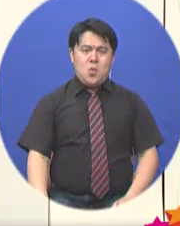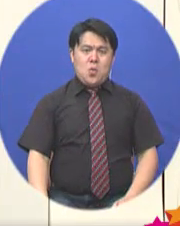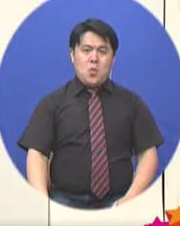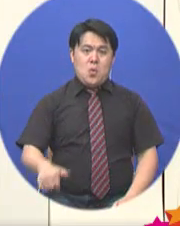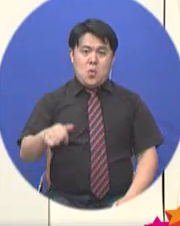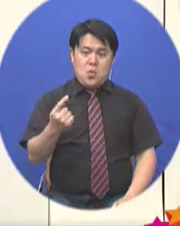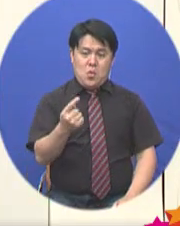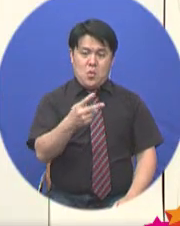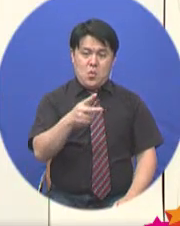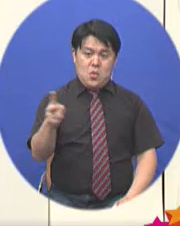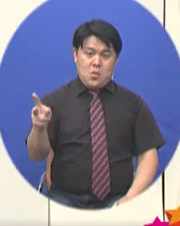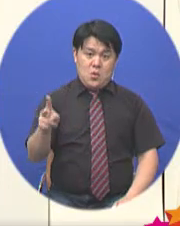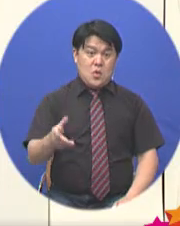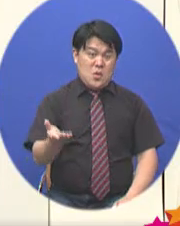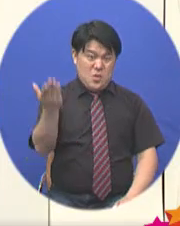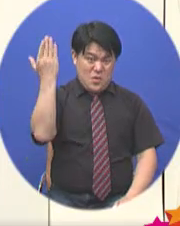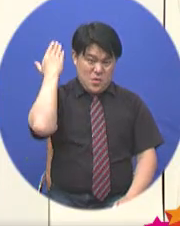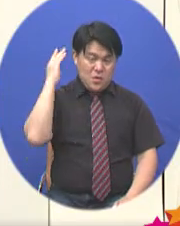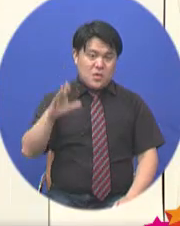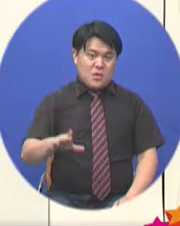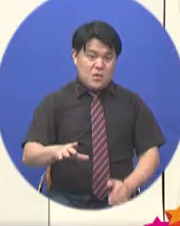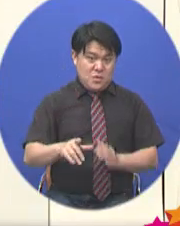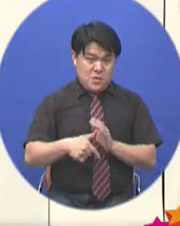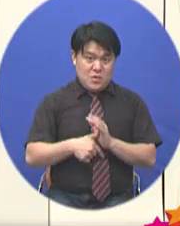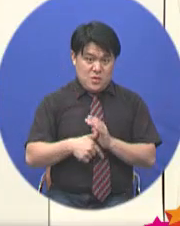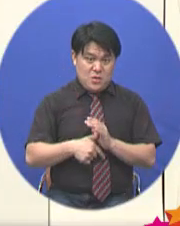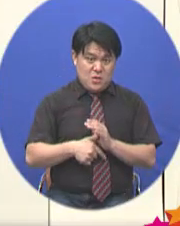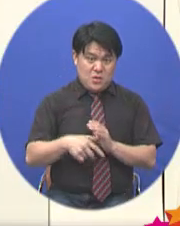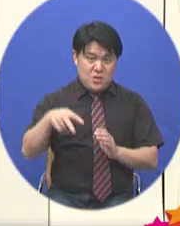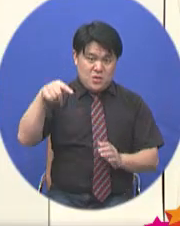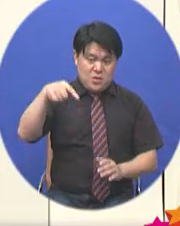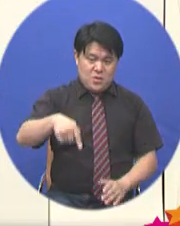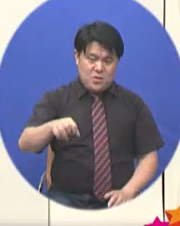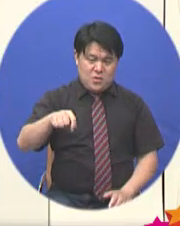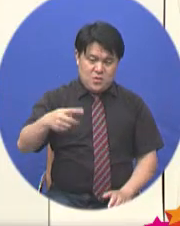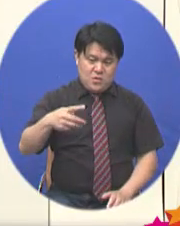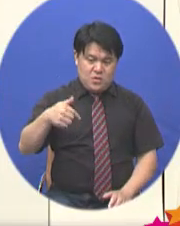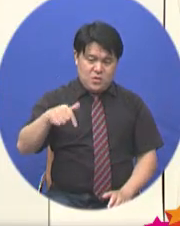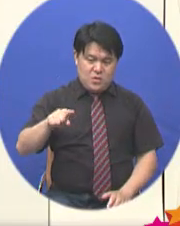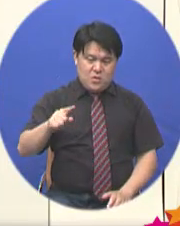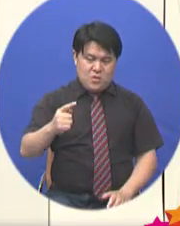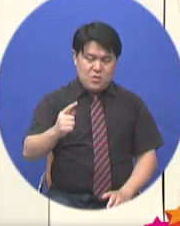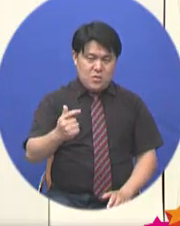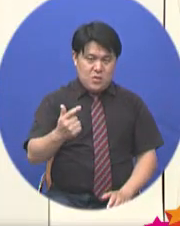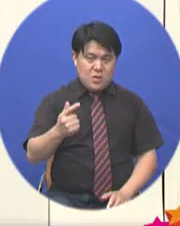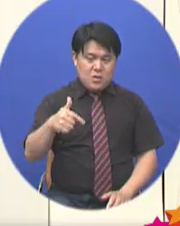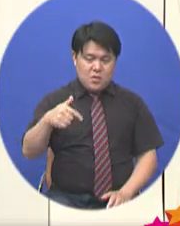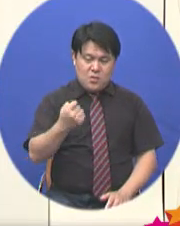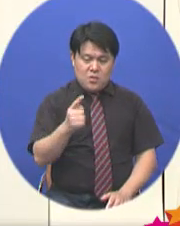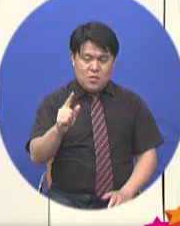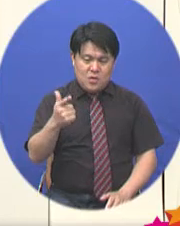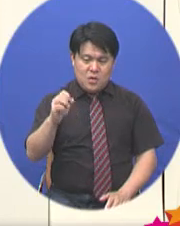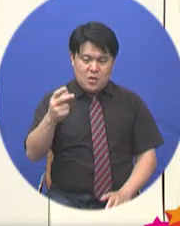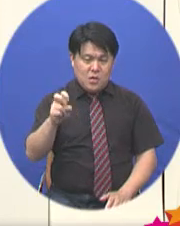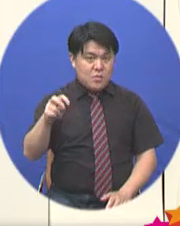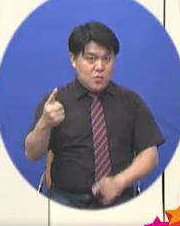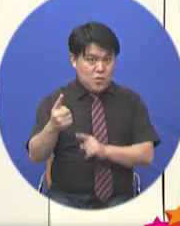고려 초에 고려 초기에 수월 간음도 아, 수월 예. 간음도가 유명하죠.